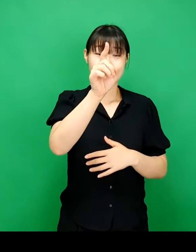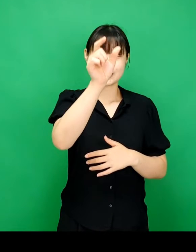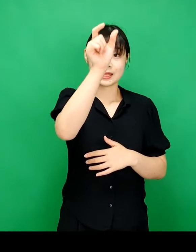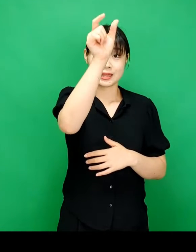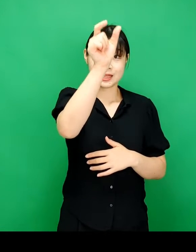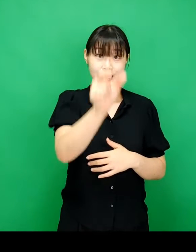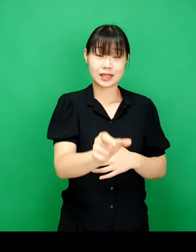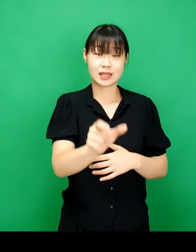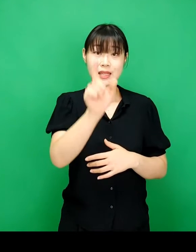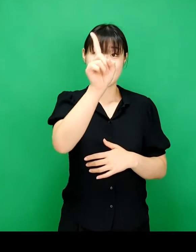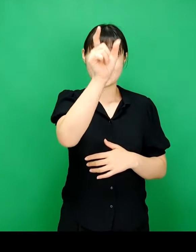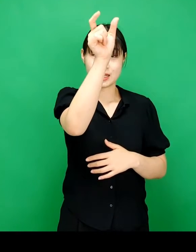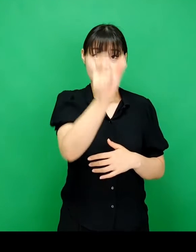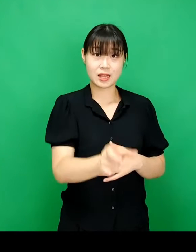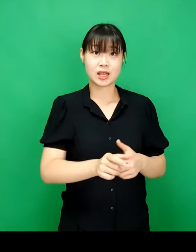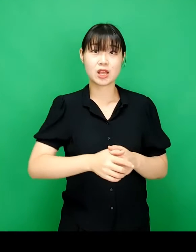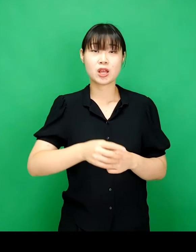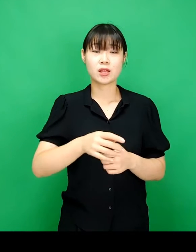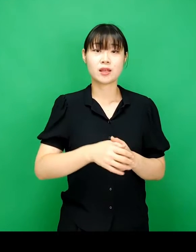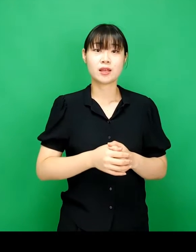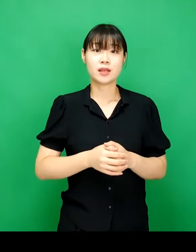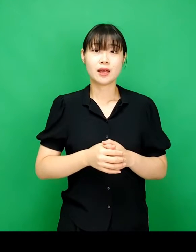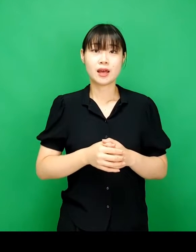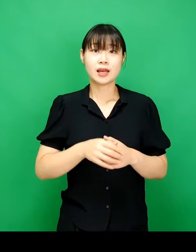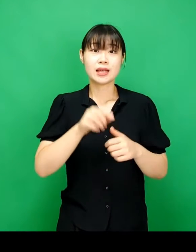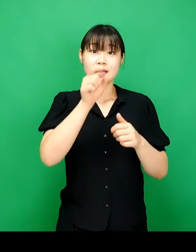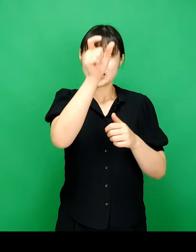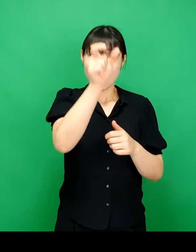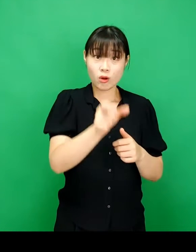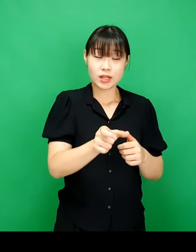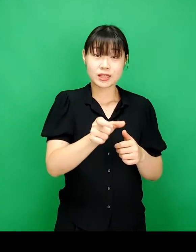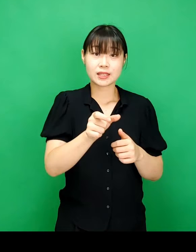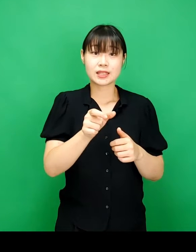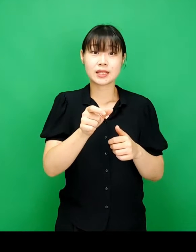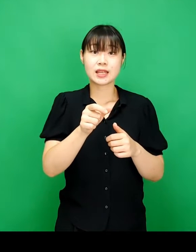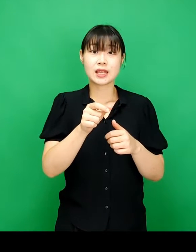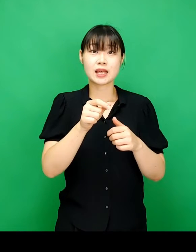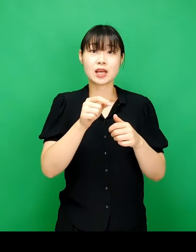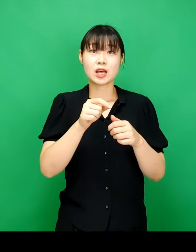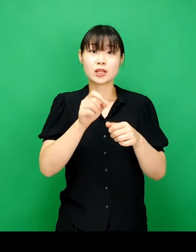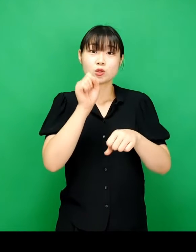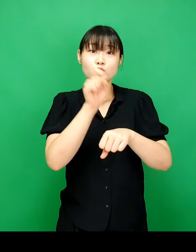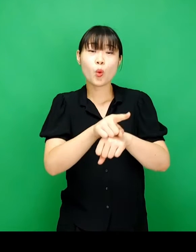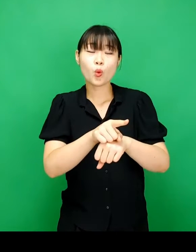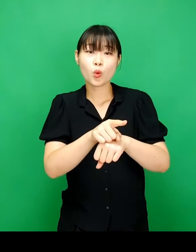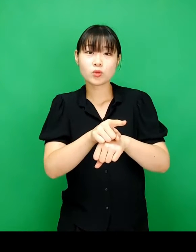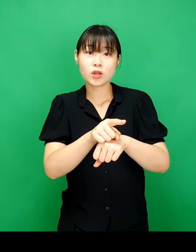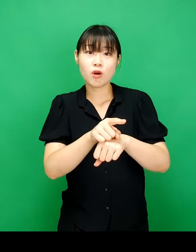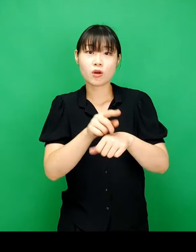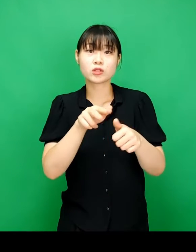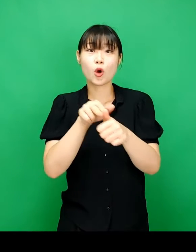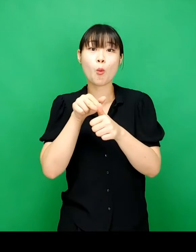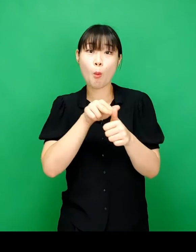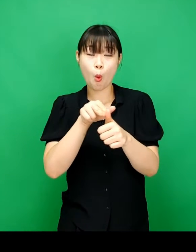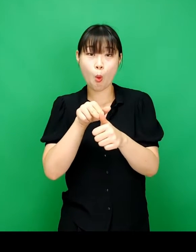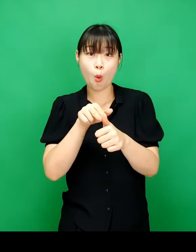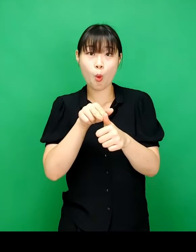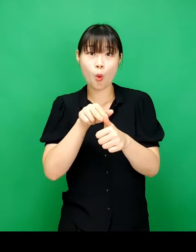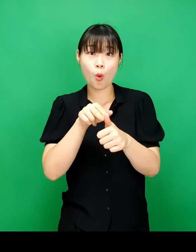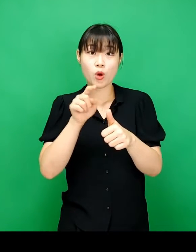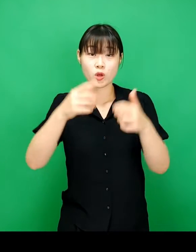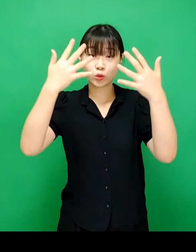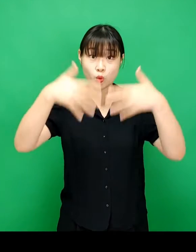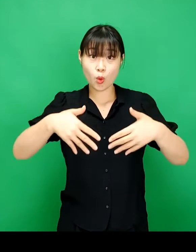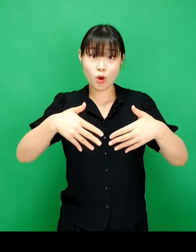수 있지만 하나의 단위가 하나의 행이 됩니다. 열에는 해당 관측 단위를 설명하는